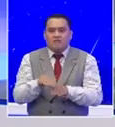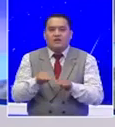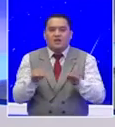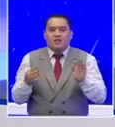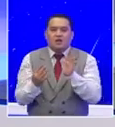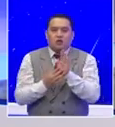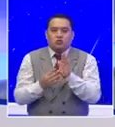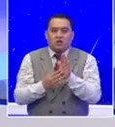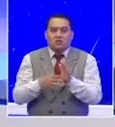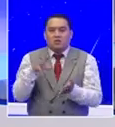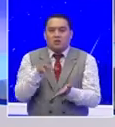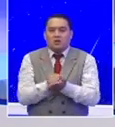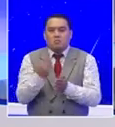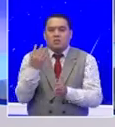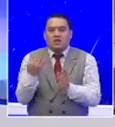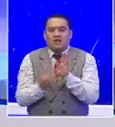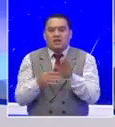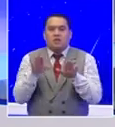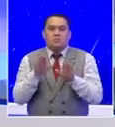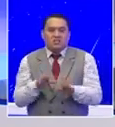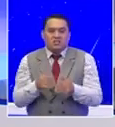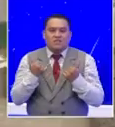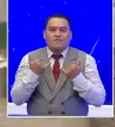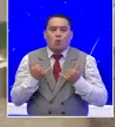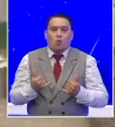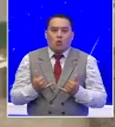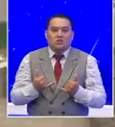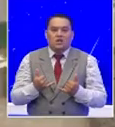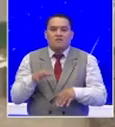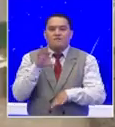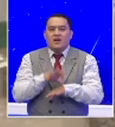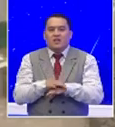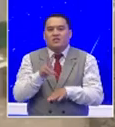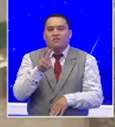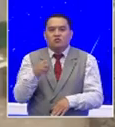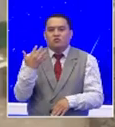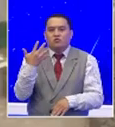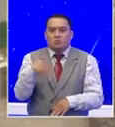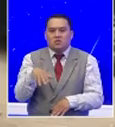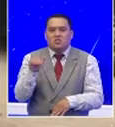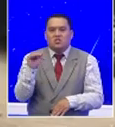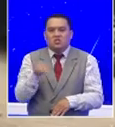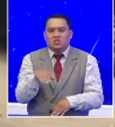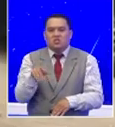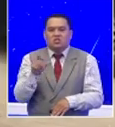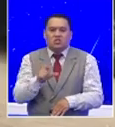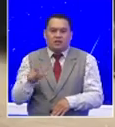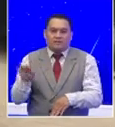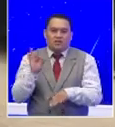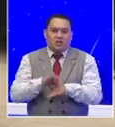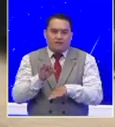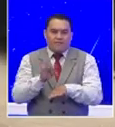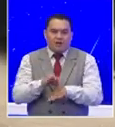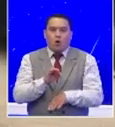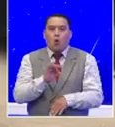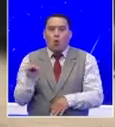В антирейтинге государство занимает 9-ю строчку. На сегодняшний день здесь выявлено около 250 тысяч